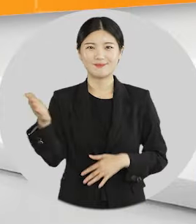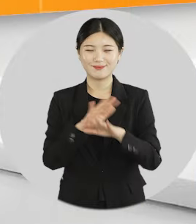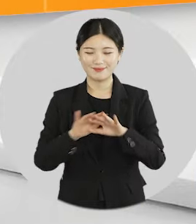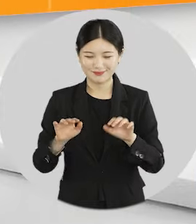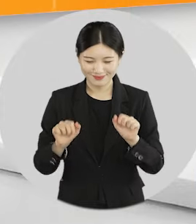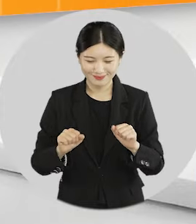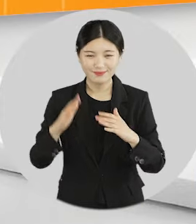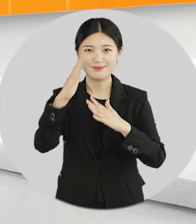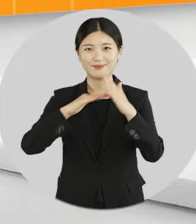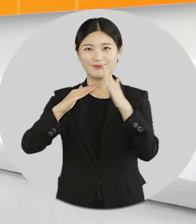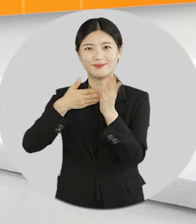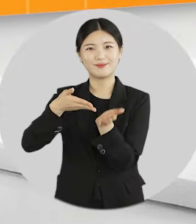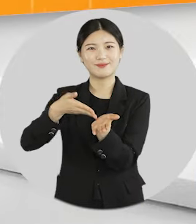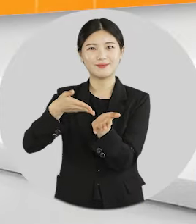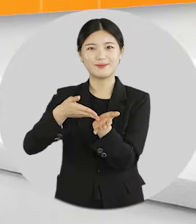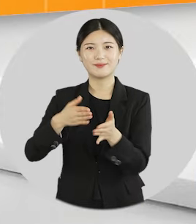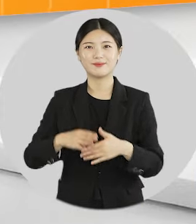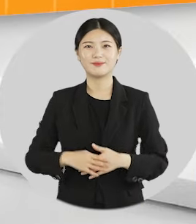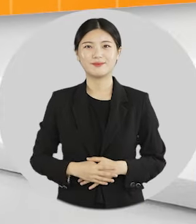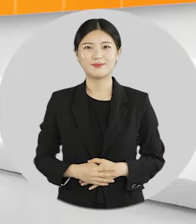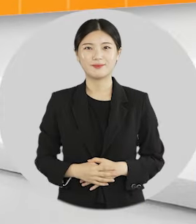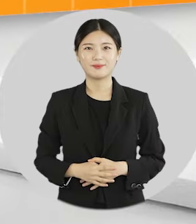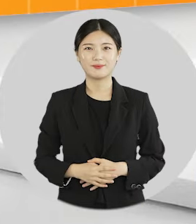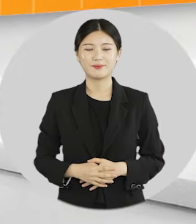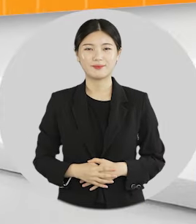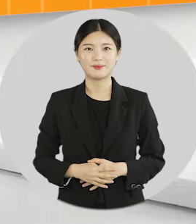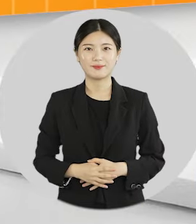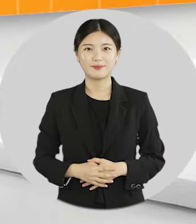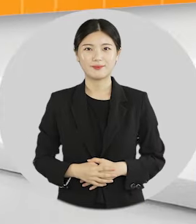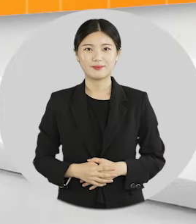여러분 안녕하십니까? 행복한 공주 시정 뉴스입니다.